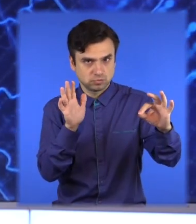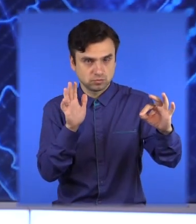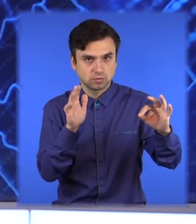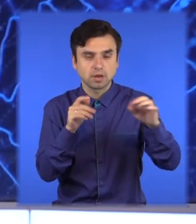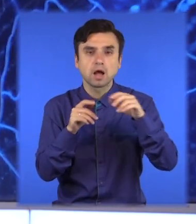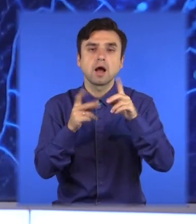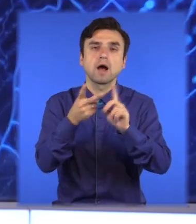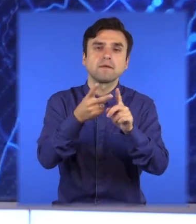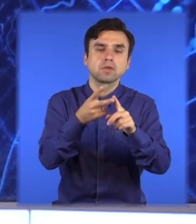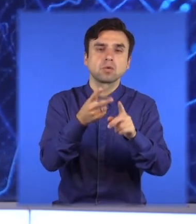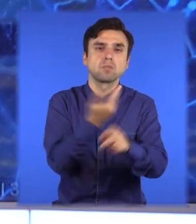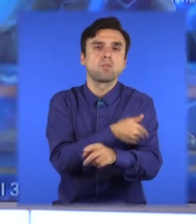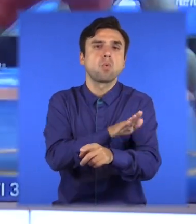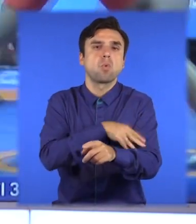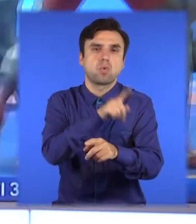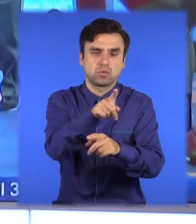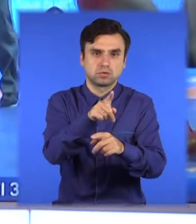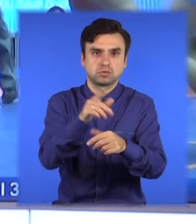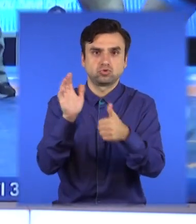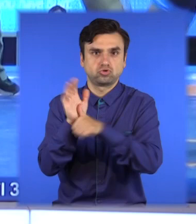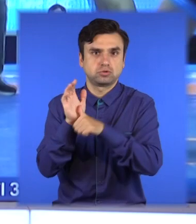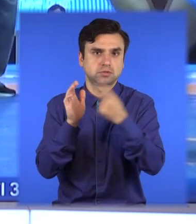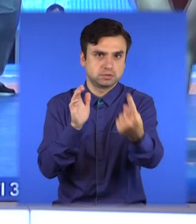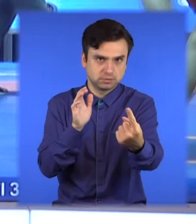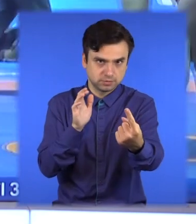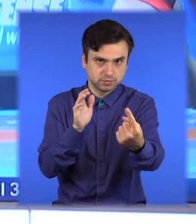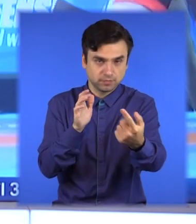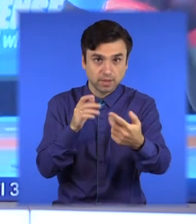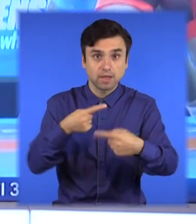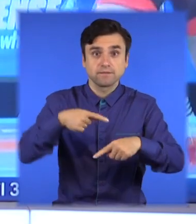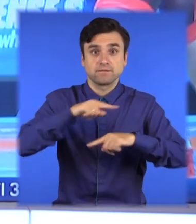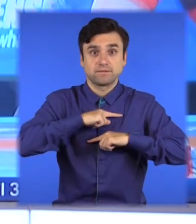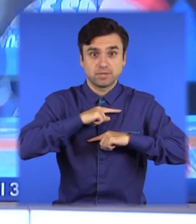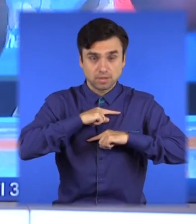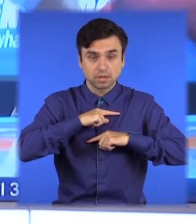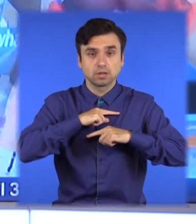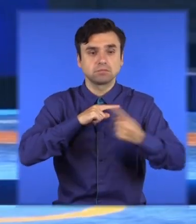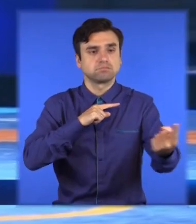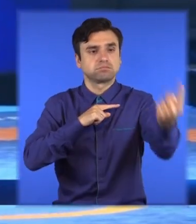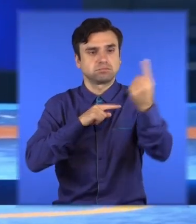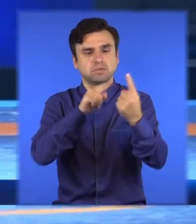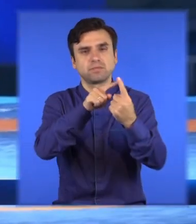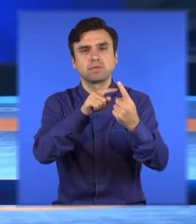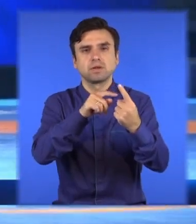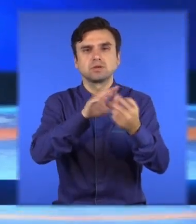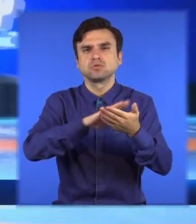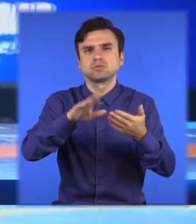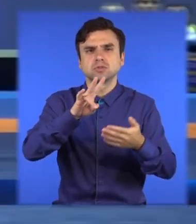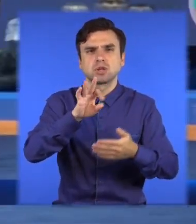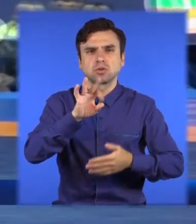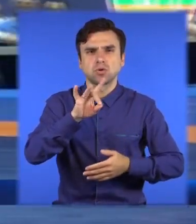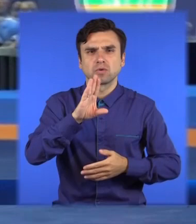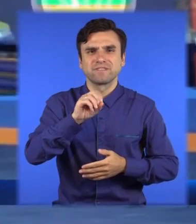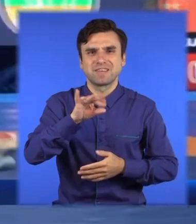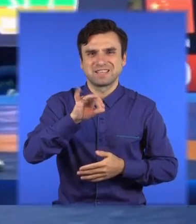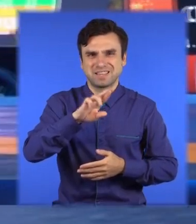Криворізький борець здобув бронзу 17 серпня в Естонії. Представник України Дмитро Васецький виграв третю сходинку на п'єдесталі на